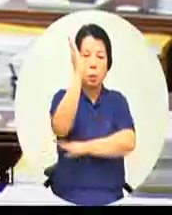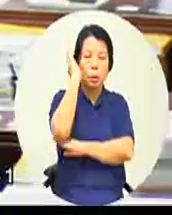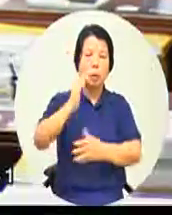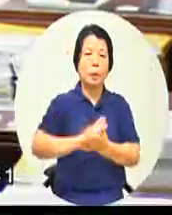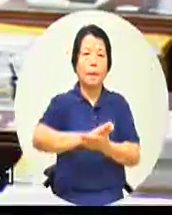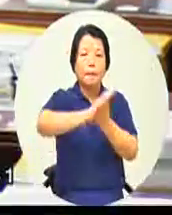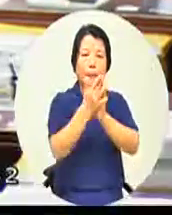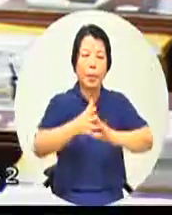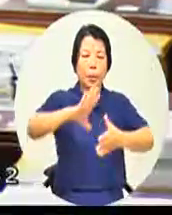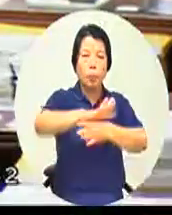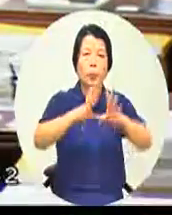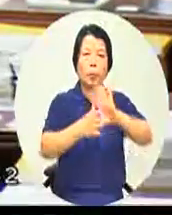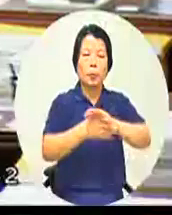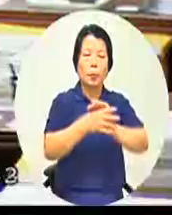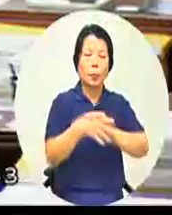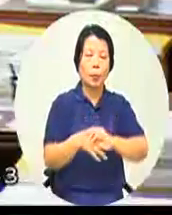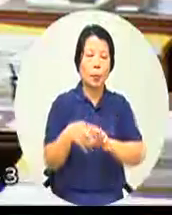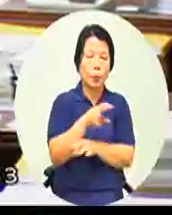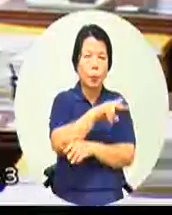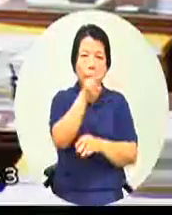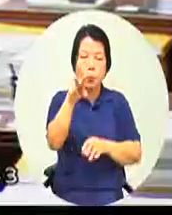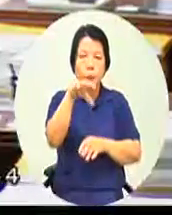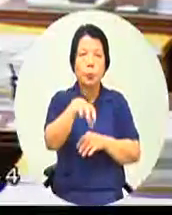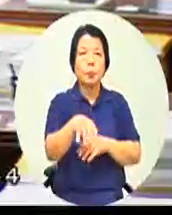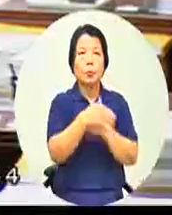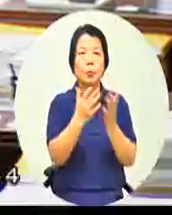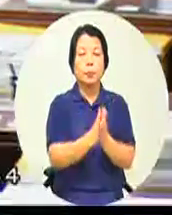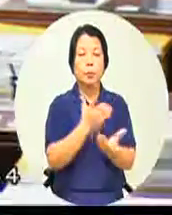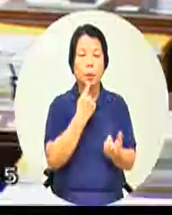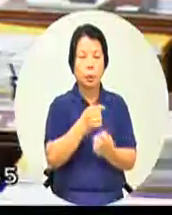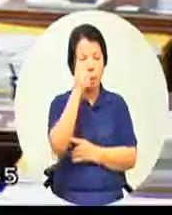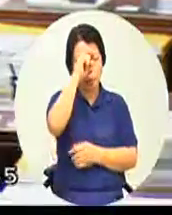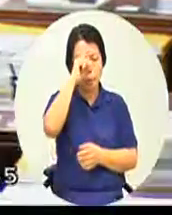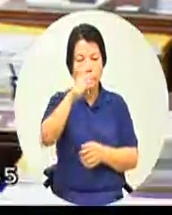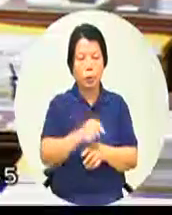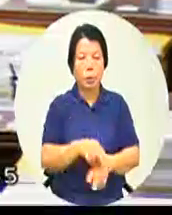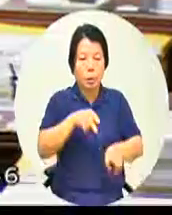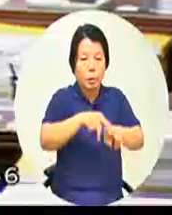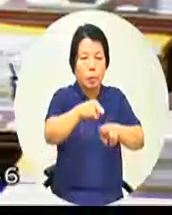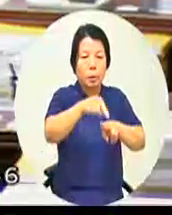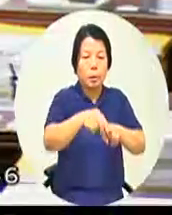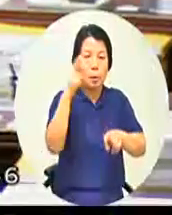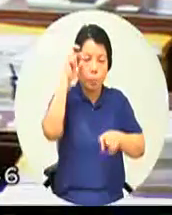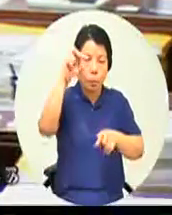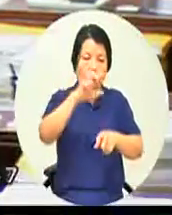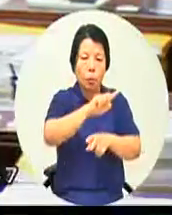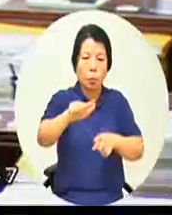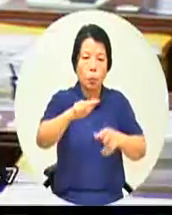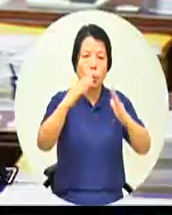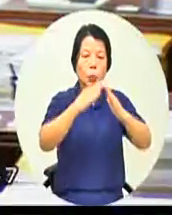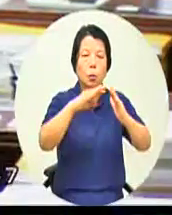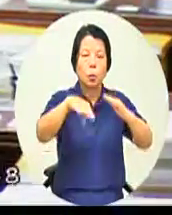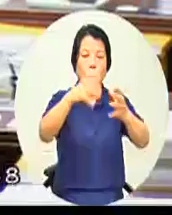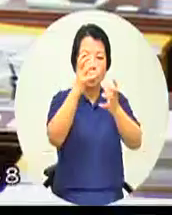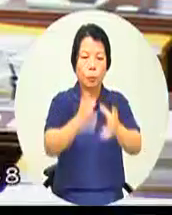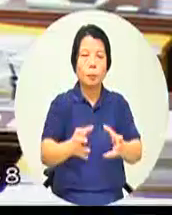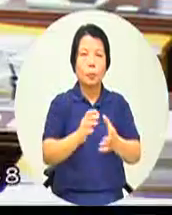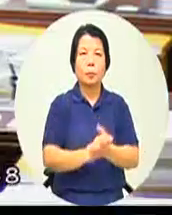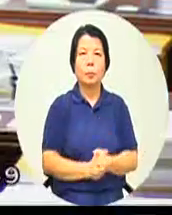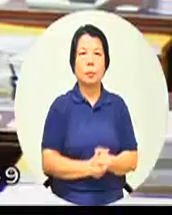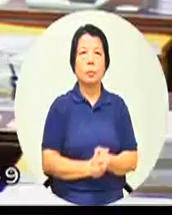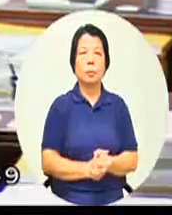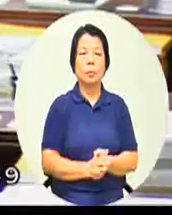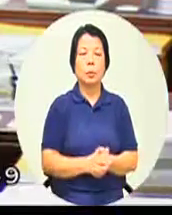景观。那在这个地方，将来我们非常期待有一个铁道博物馆的出现。那我王大宇局长，你其实也